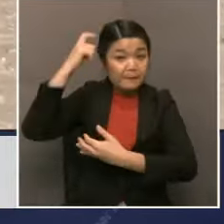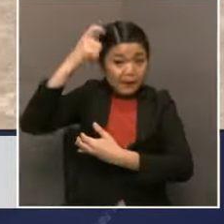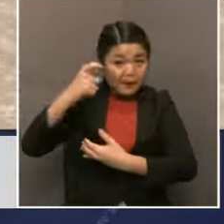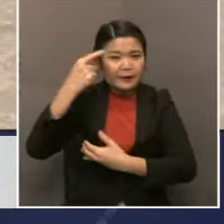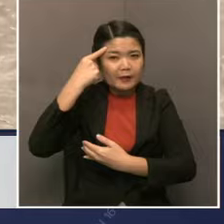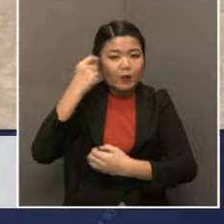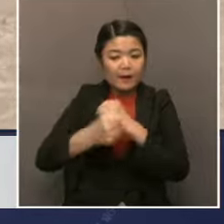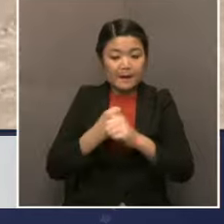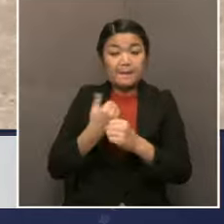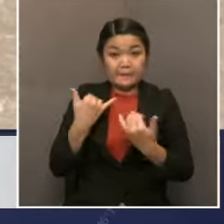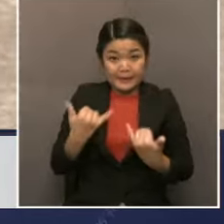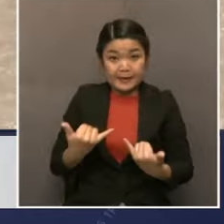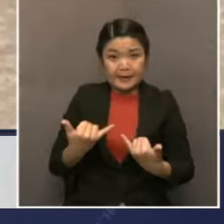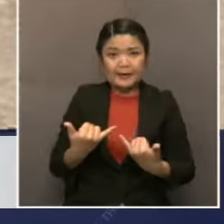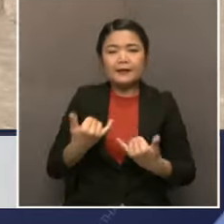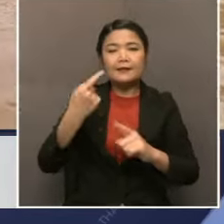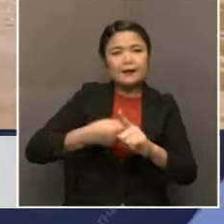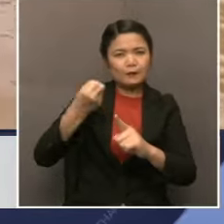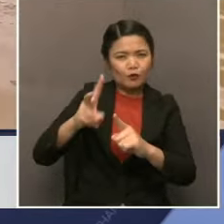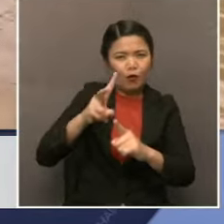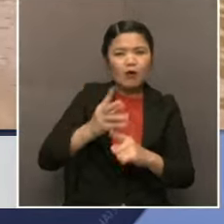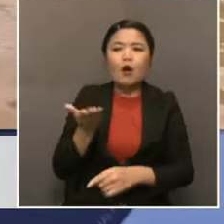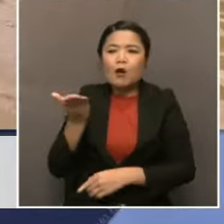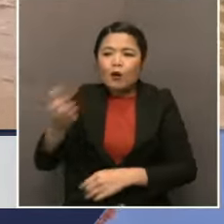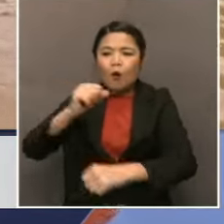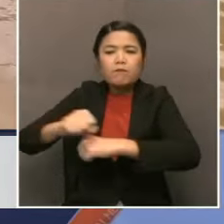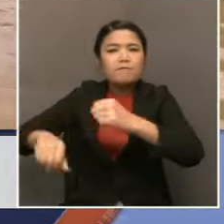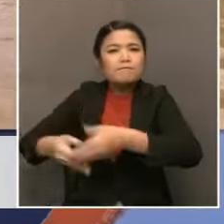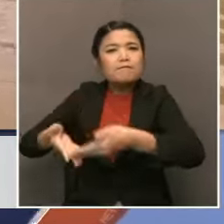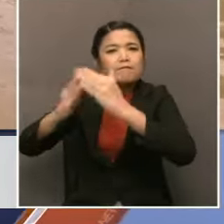สำหร